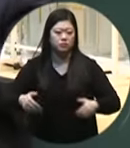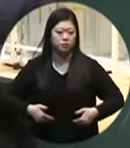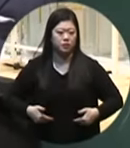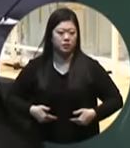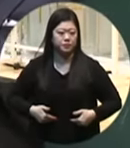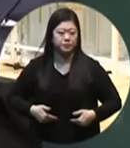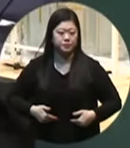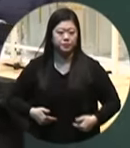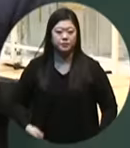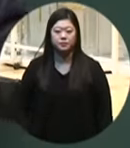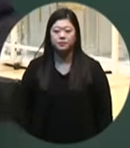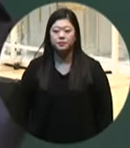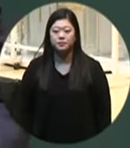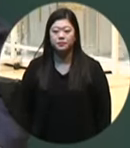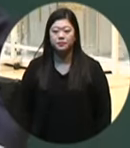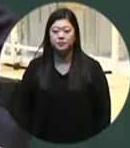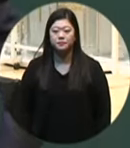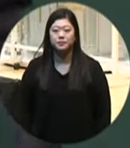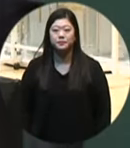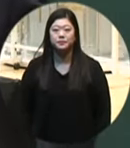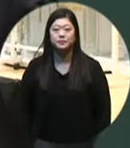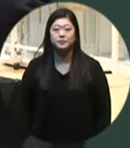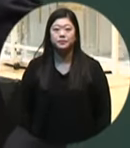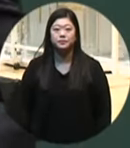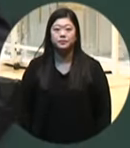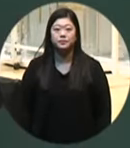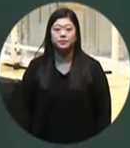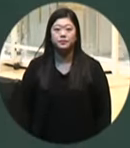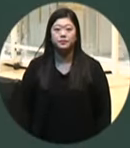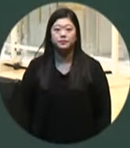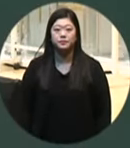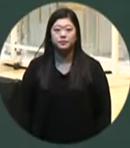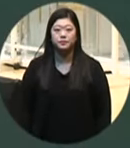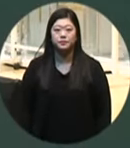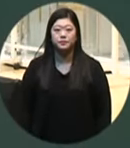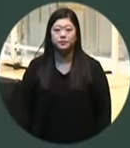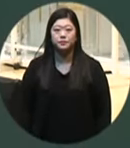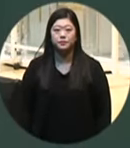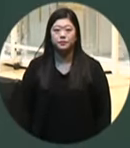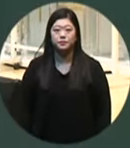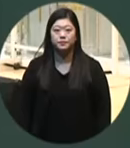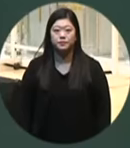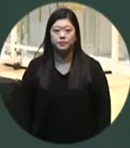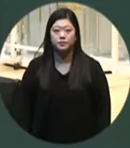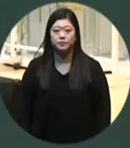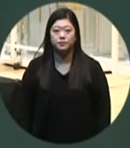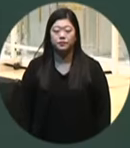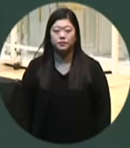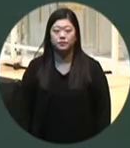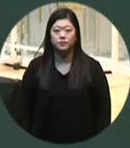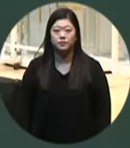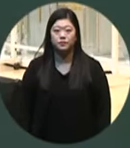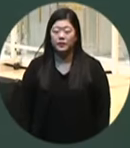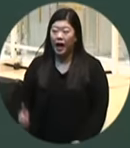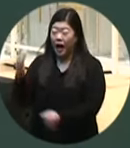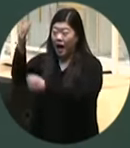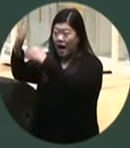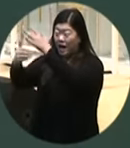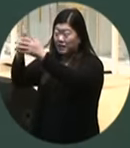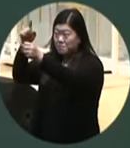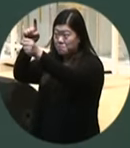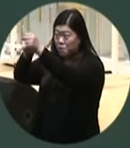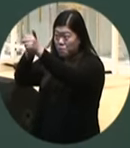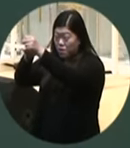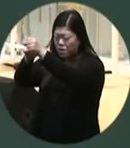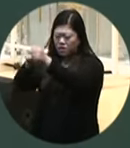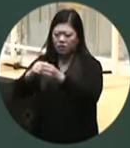things. 이때부터 뭡니까? From this point on, what is it? 아무도 막을 수 없고 빼앗을 수 없는 하나님의 목표가 보이는 겁니다.